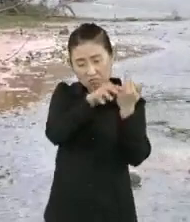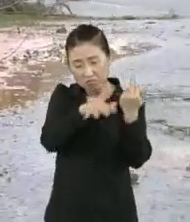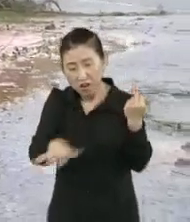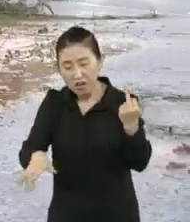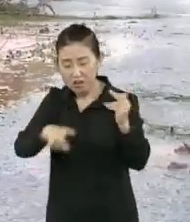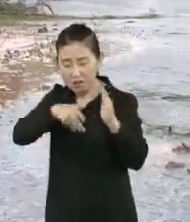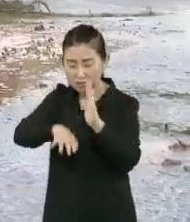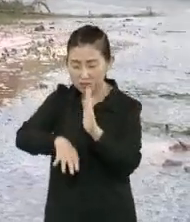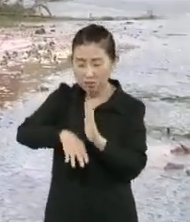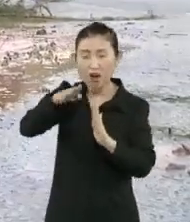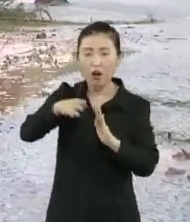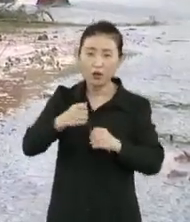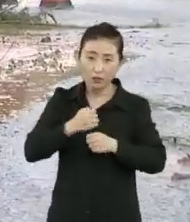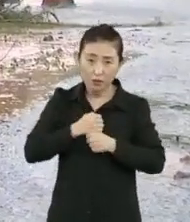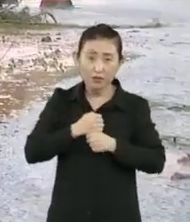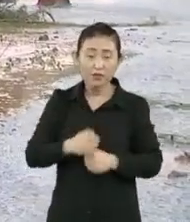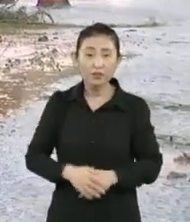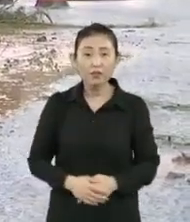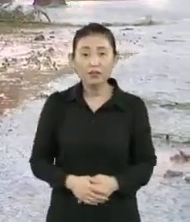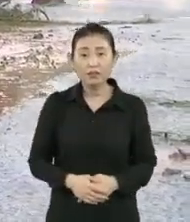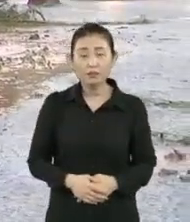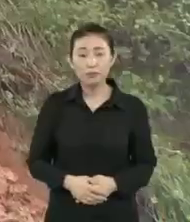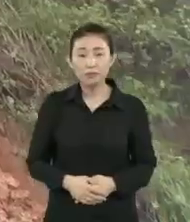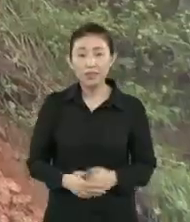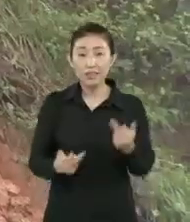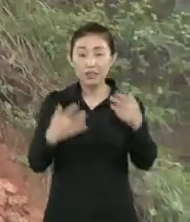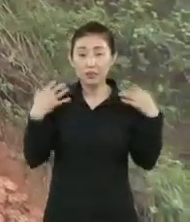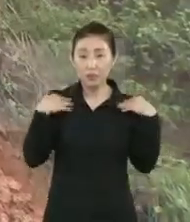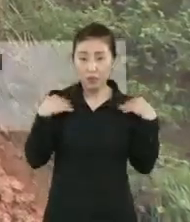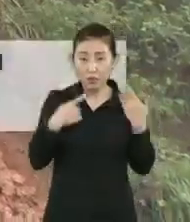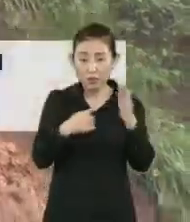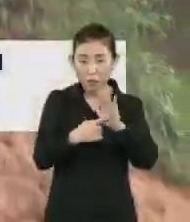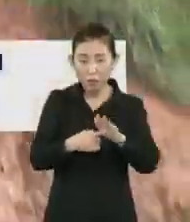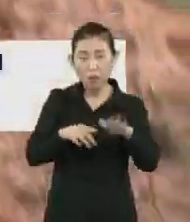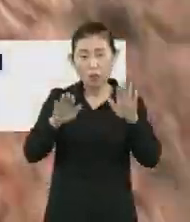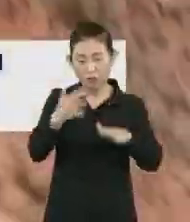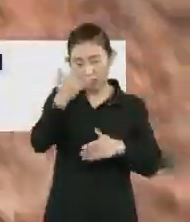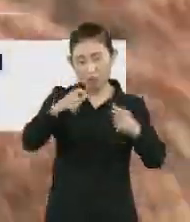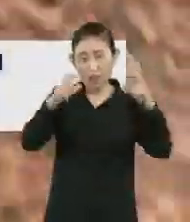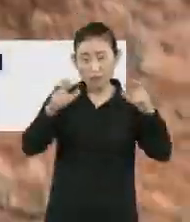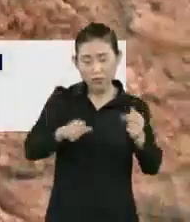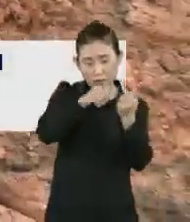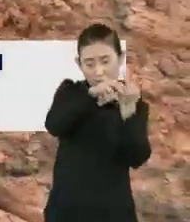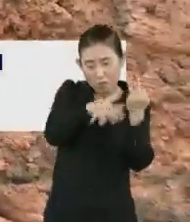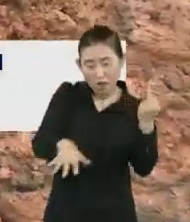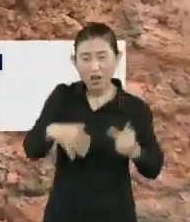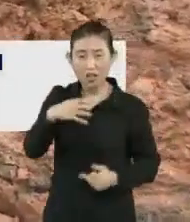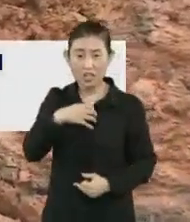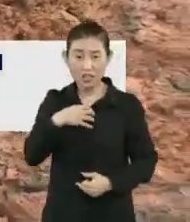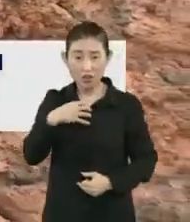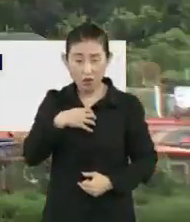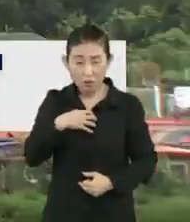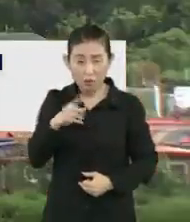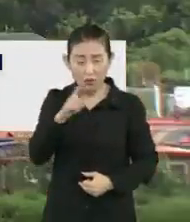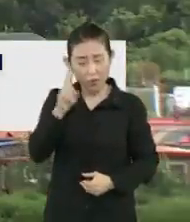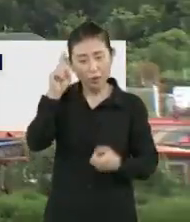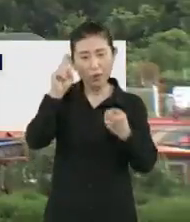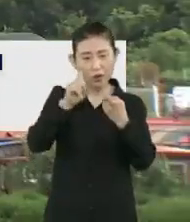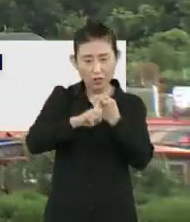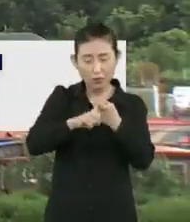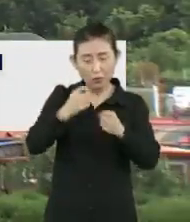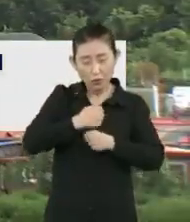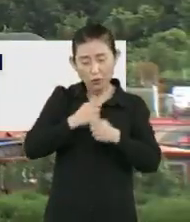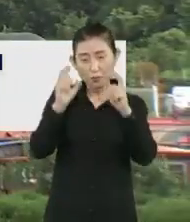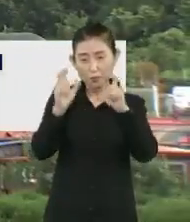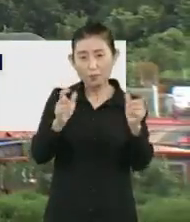침수 등 피해 방에 주의가 필요하겠습니다 산림청은 오늘 오후로 충남 지역의 산사태의 위기 경보를 관심에서 주위 단기로